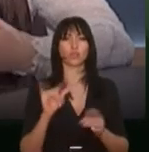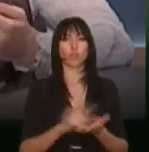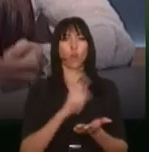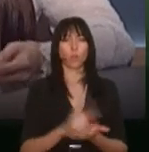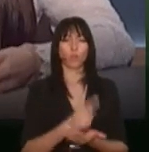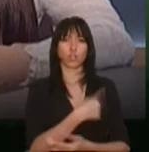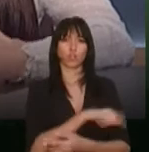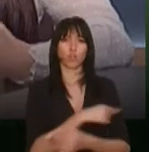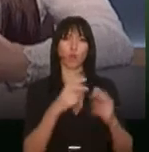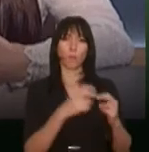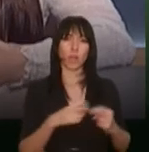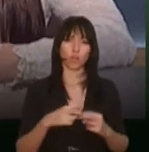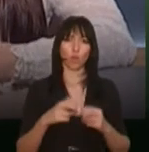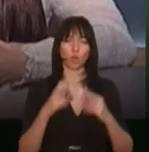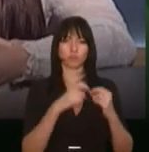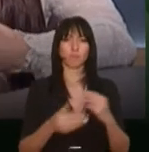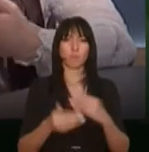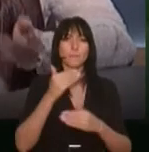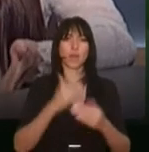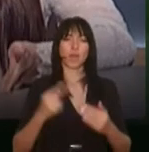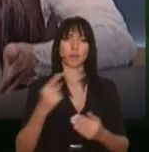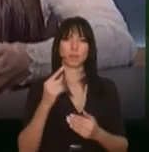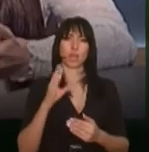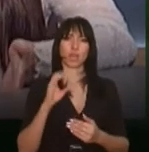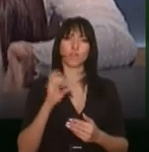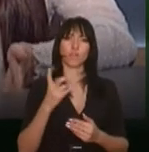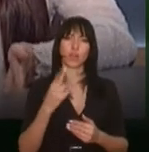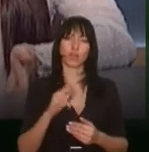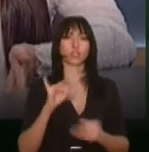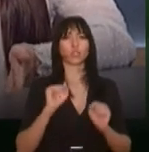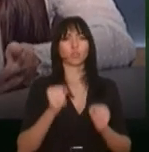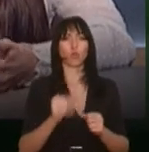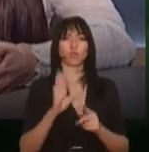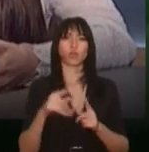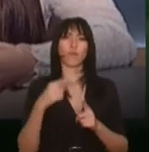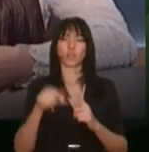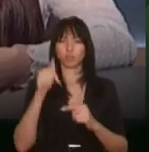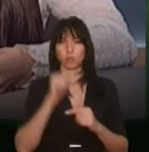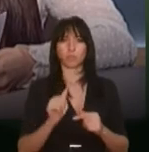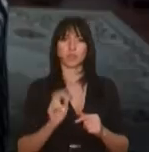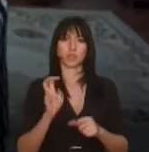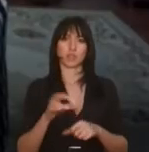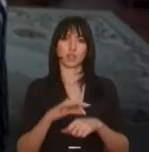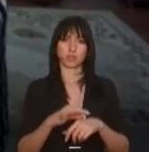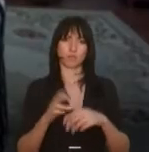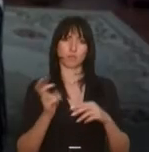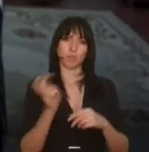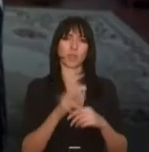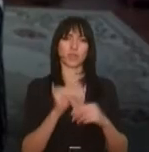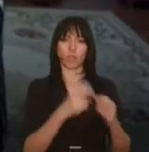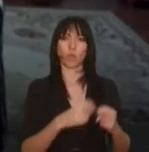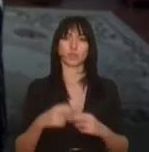медогляд проходити перед 1 вереснем, чи можна якийсь в інший місяць пройти пару року?